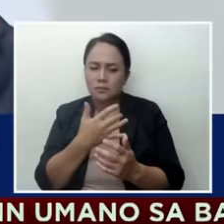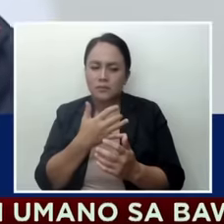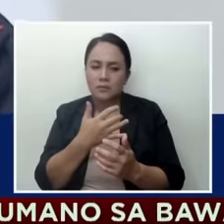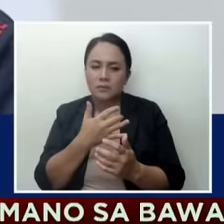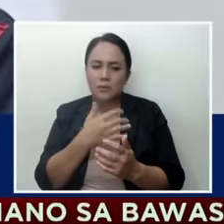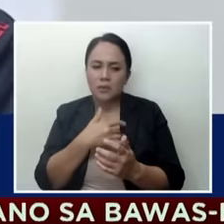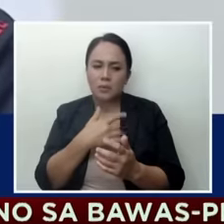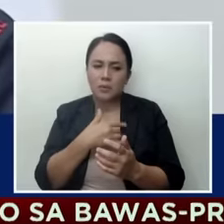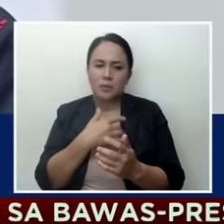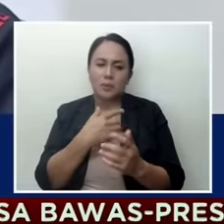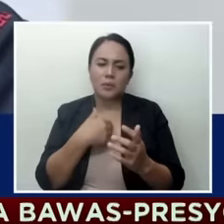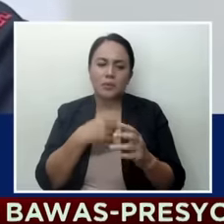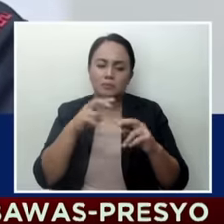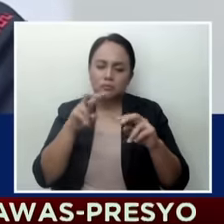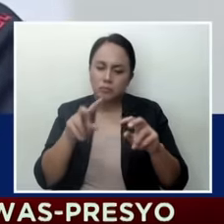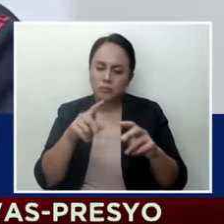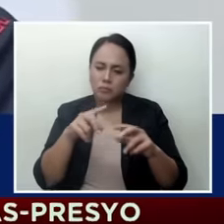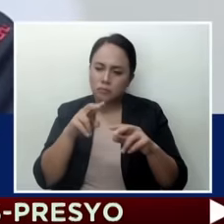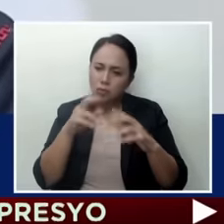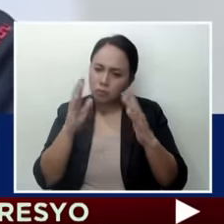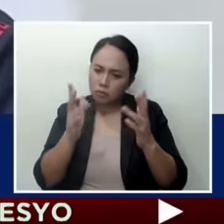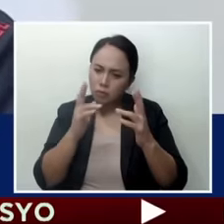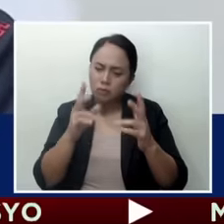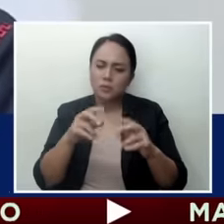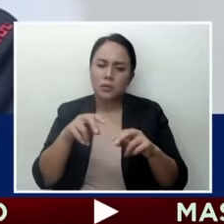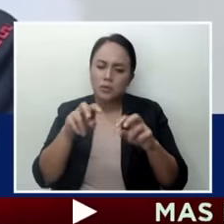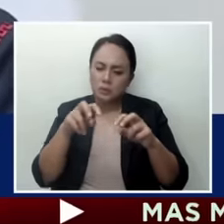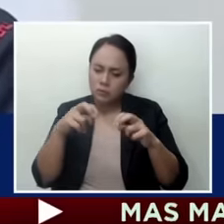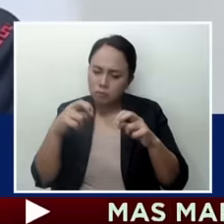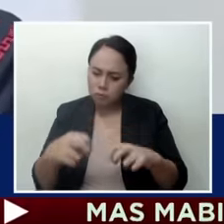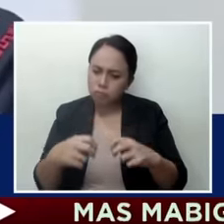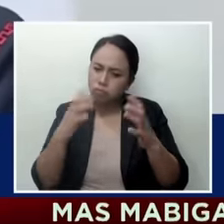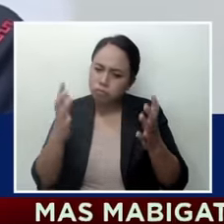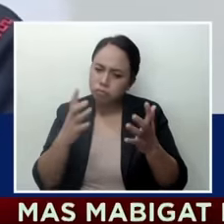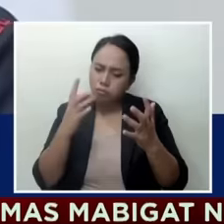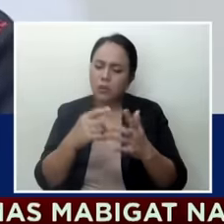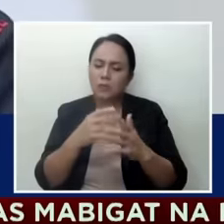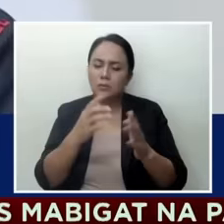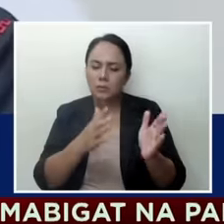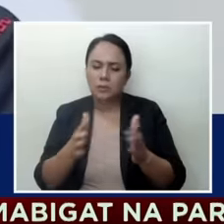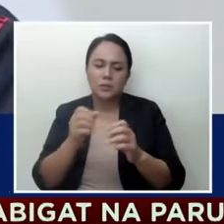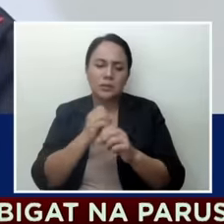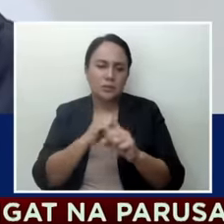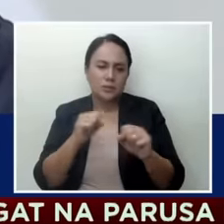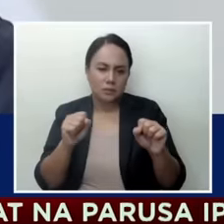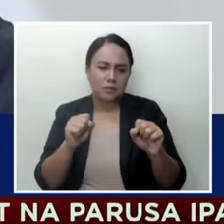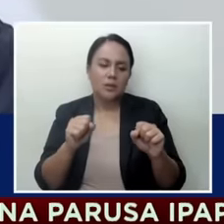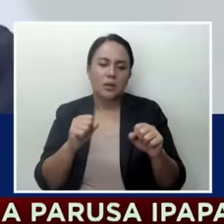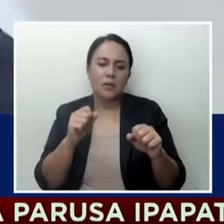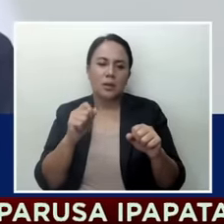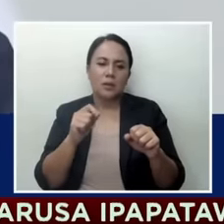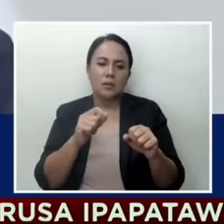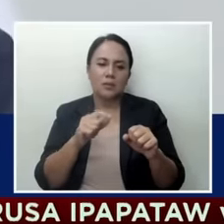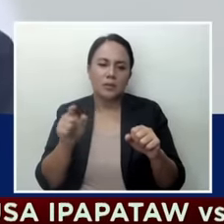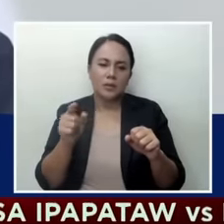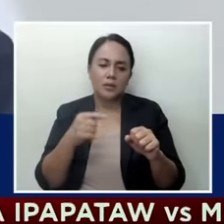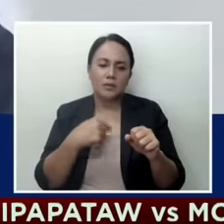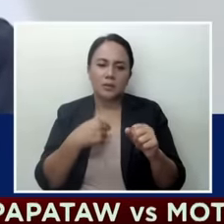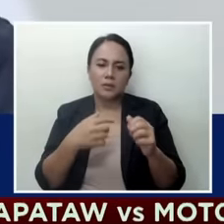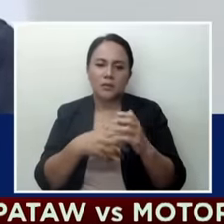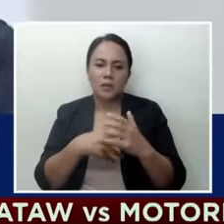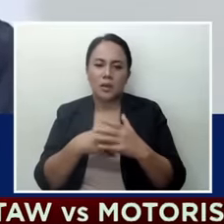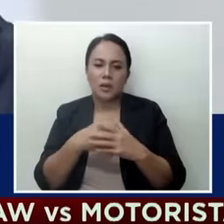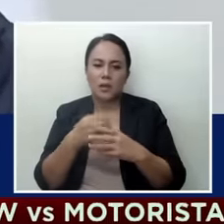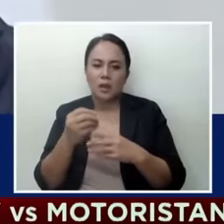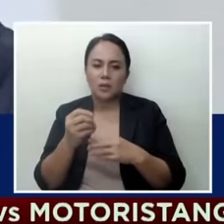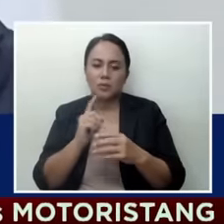talk, let us sit down and how we can arrange for the safety and security para yung paglalabas ng mga